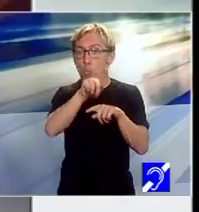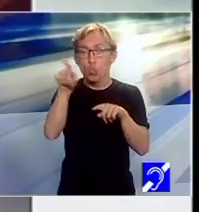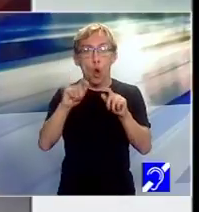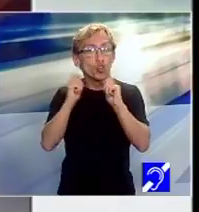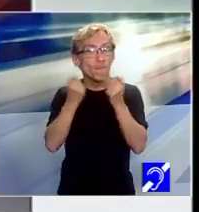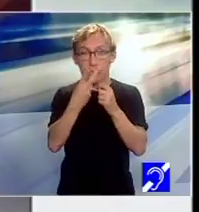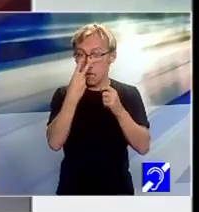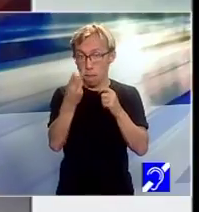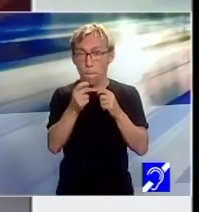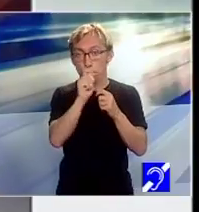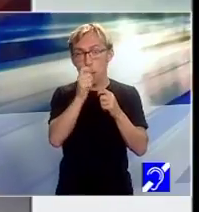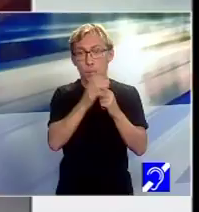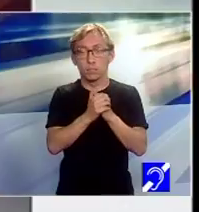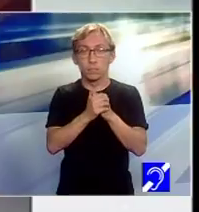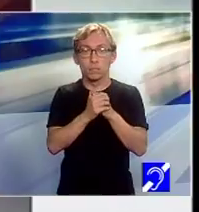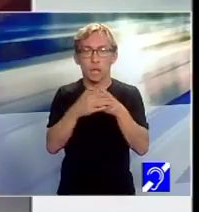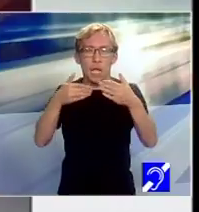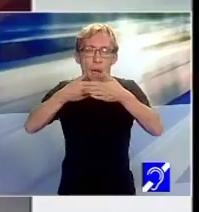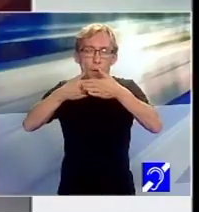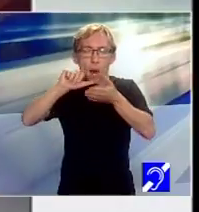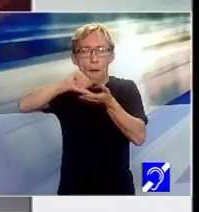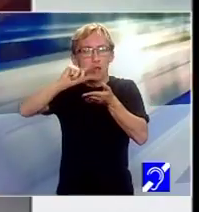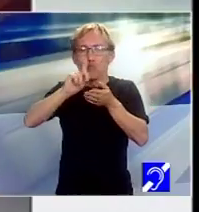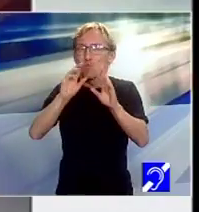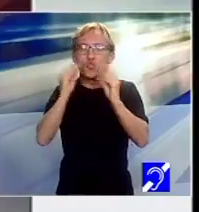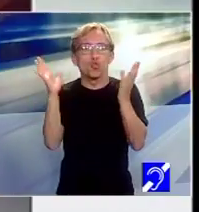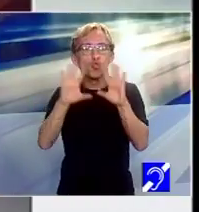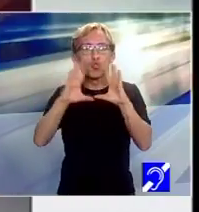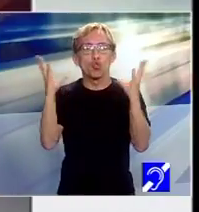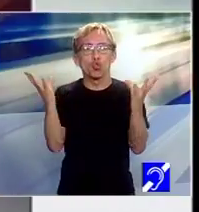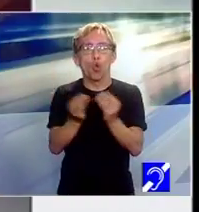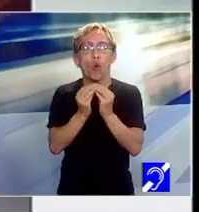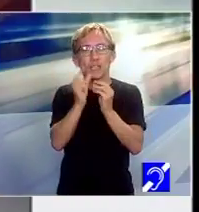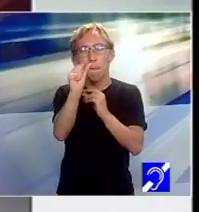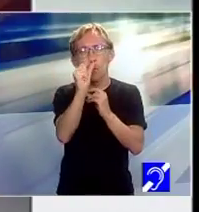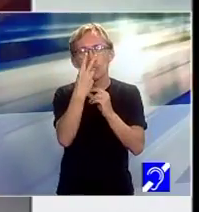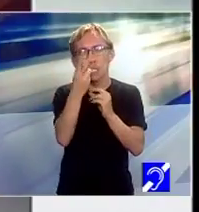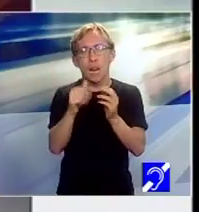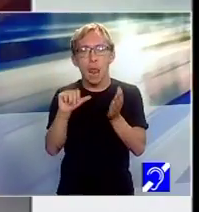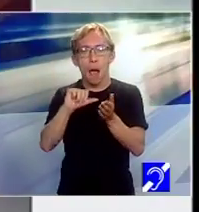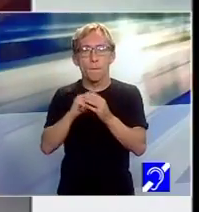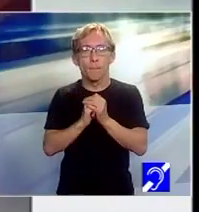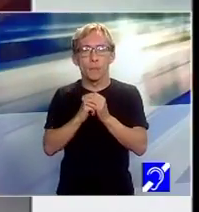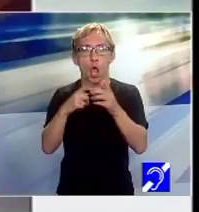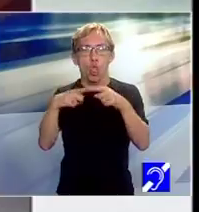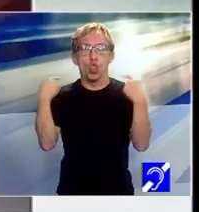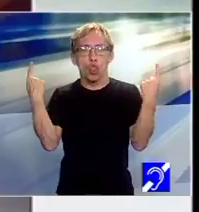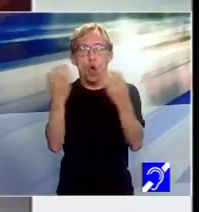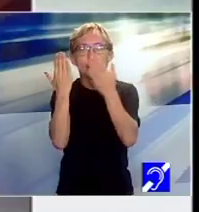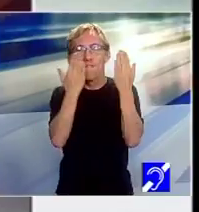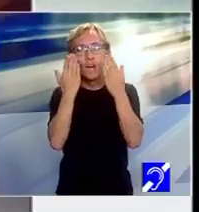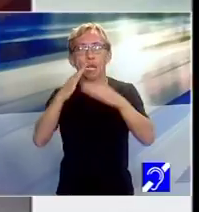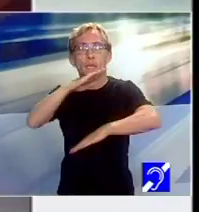și ce se dă în media, e undeva la mijloc. Deci, dar trebuie să învățăm, să ne comportăm